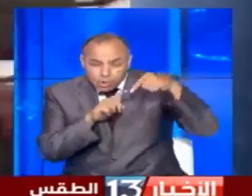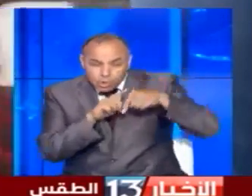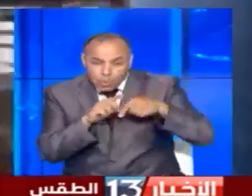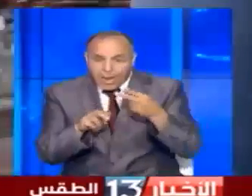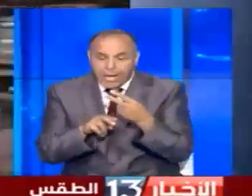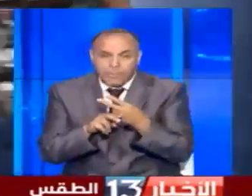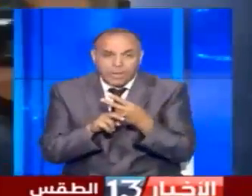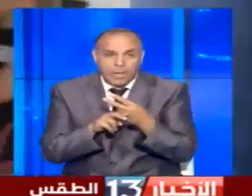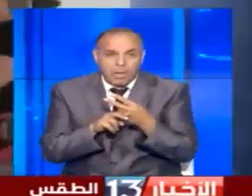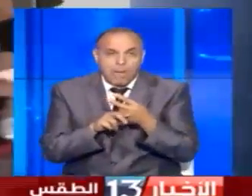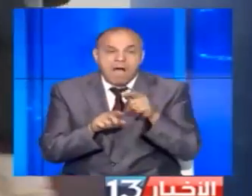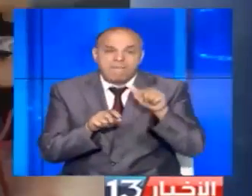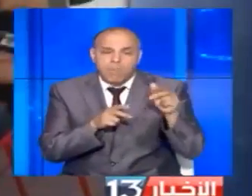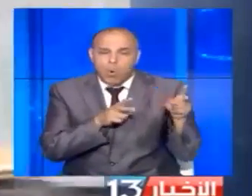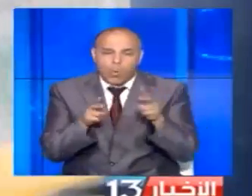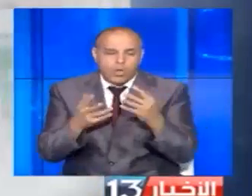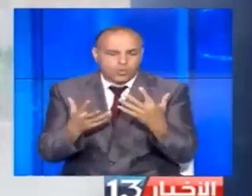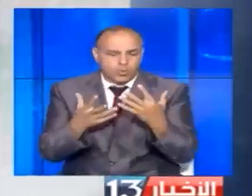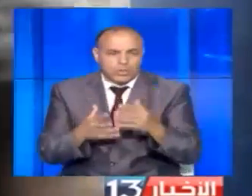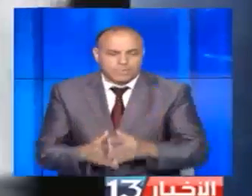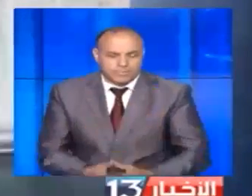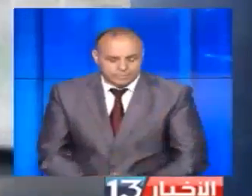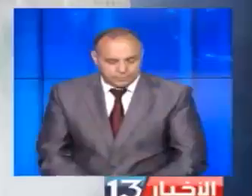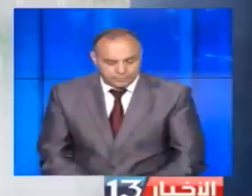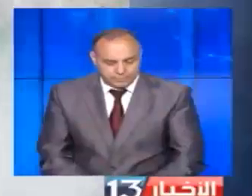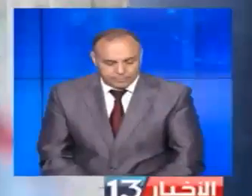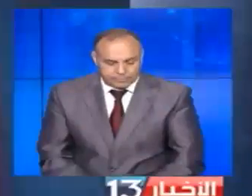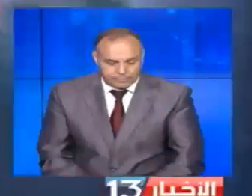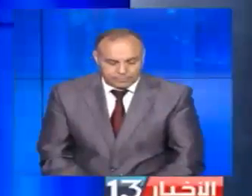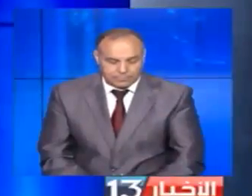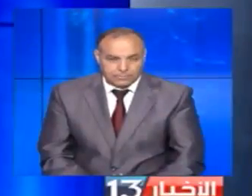الغربي مع ظهور أشهيلي.